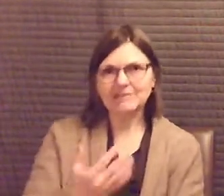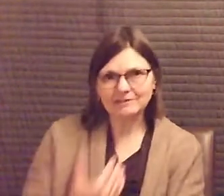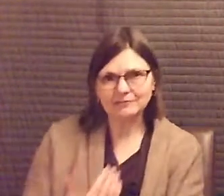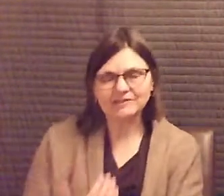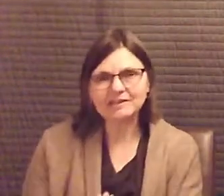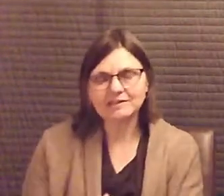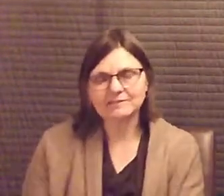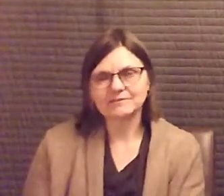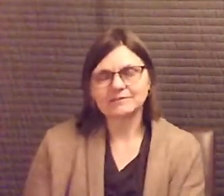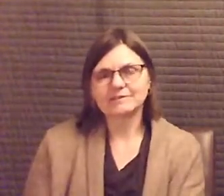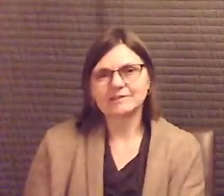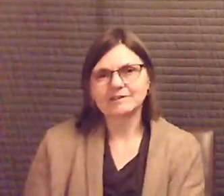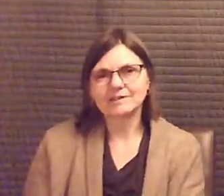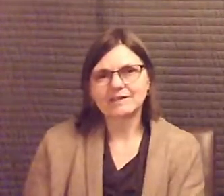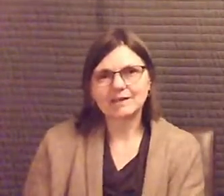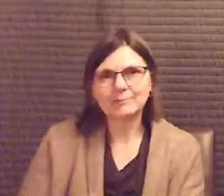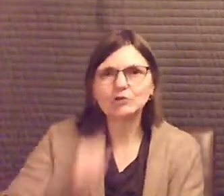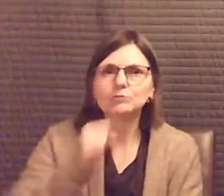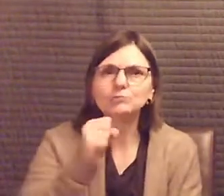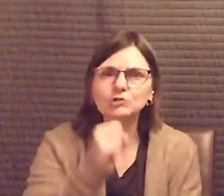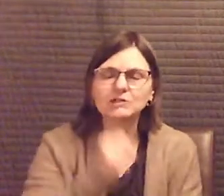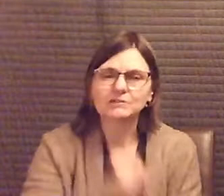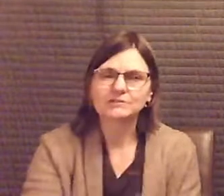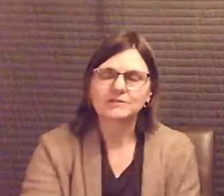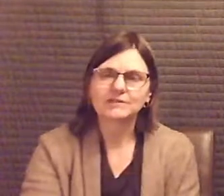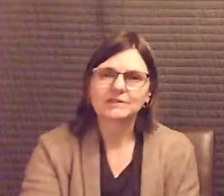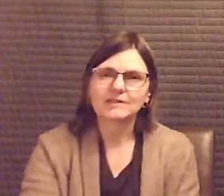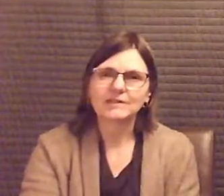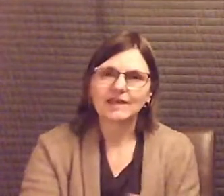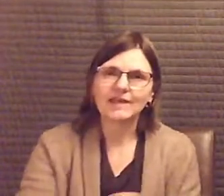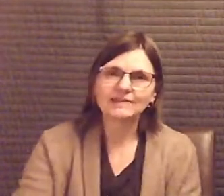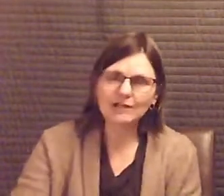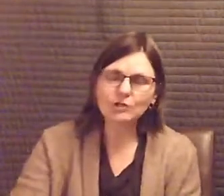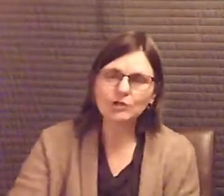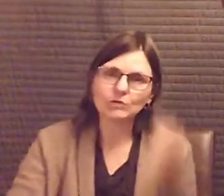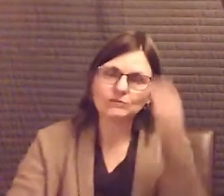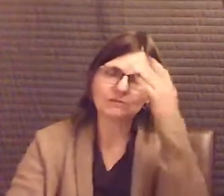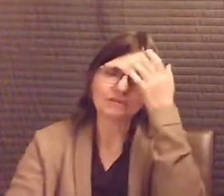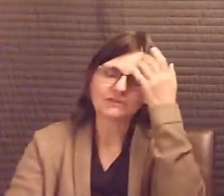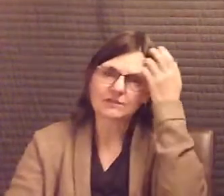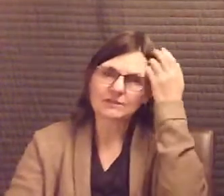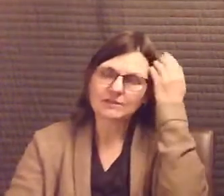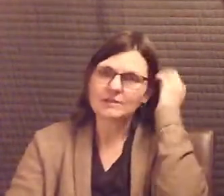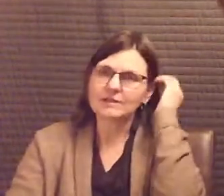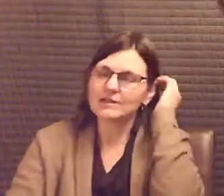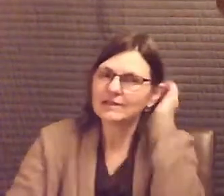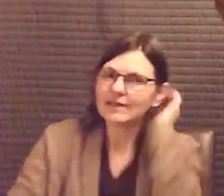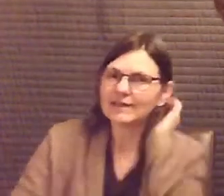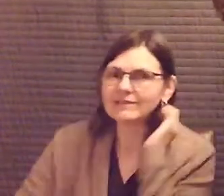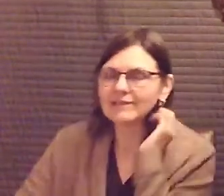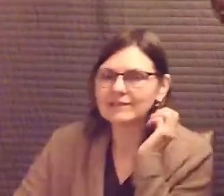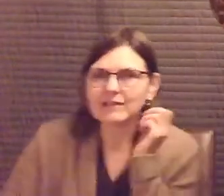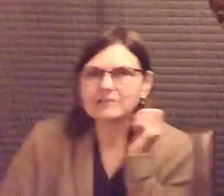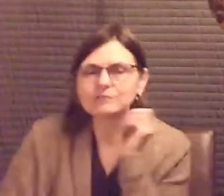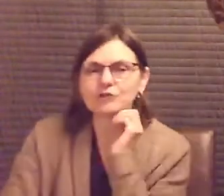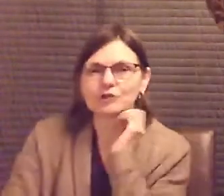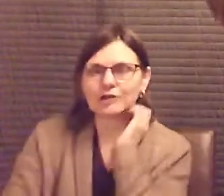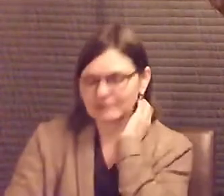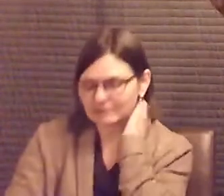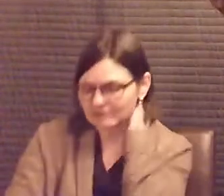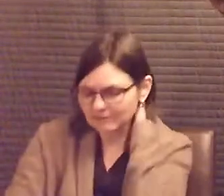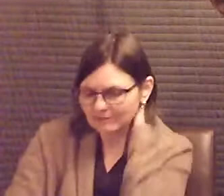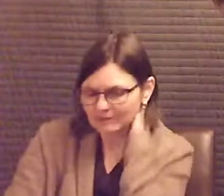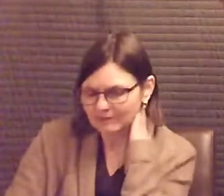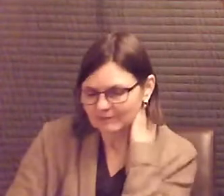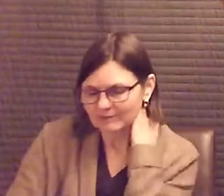mijn identificeren your blog ik ben jullie broeder en compaijen deelgenoot in tribulation die in de verdrukking